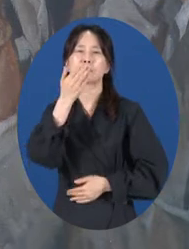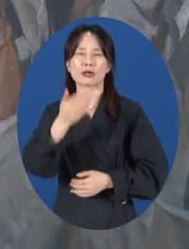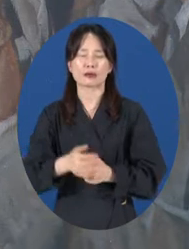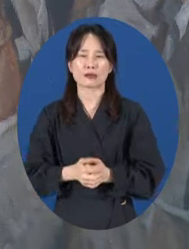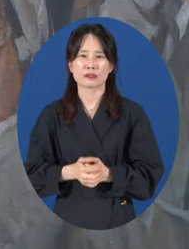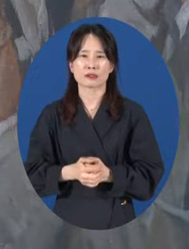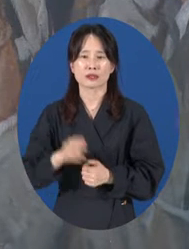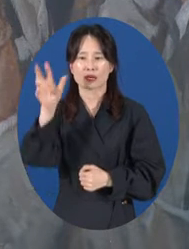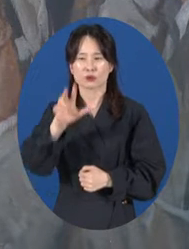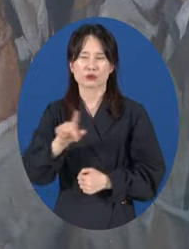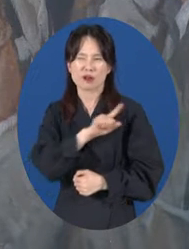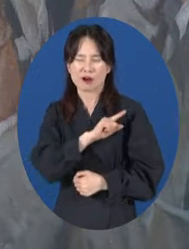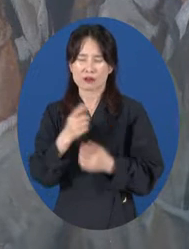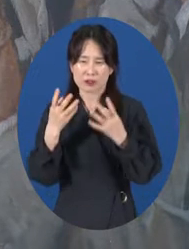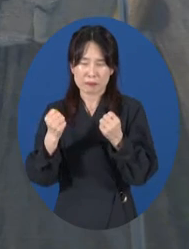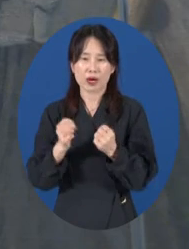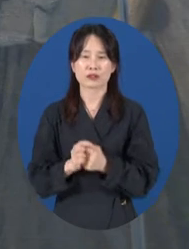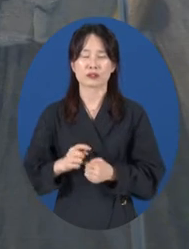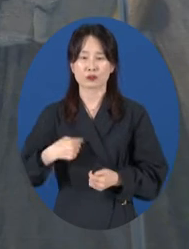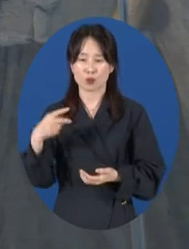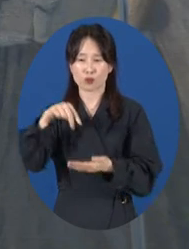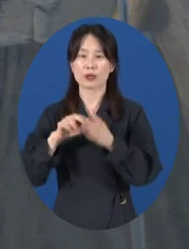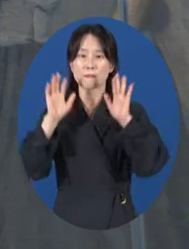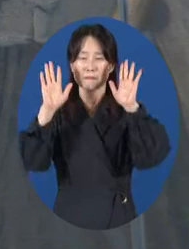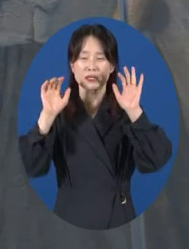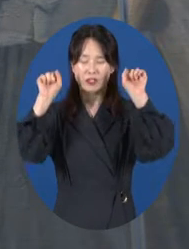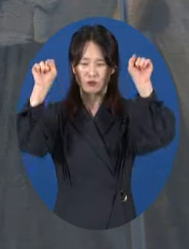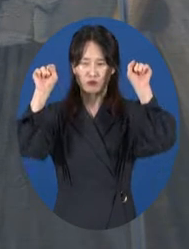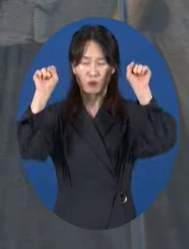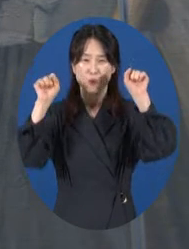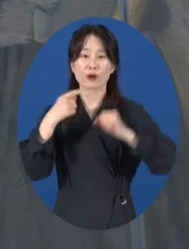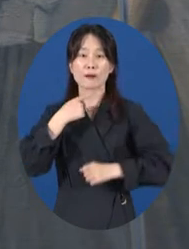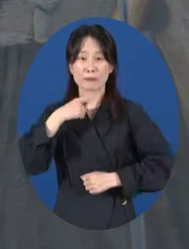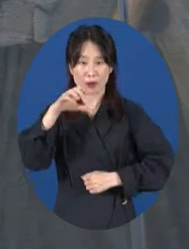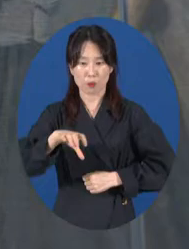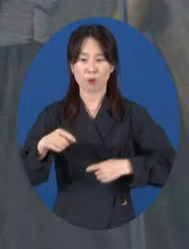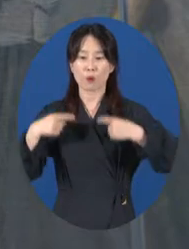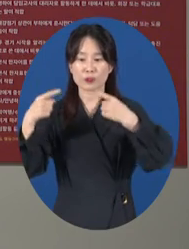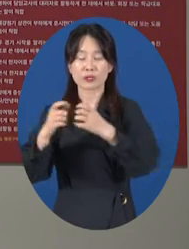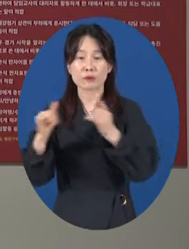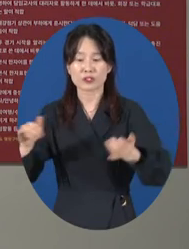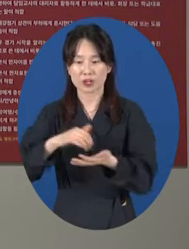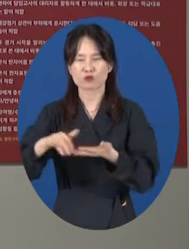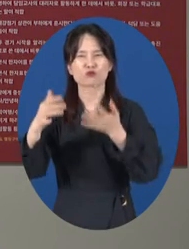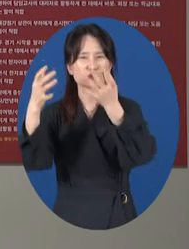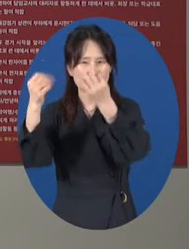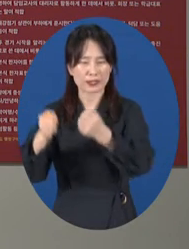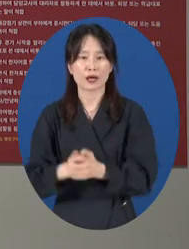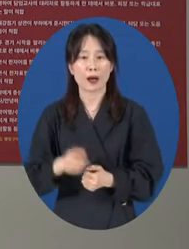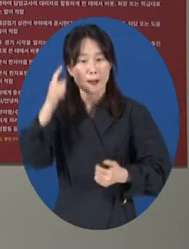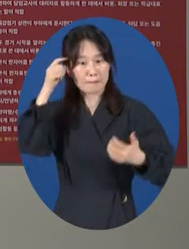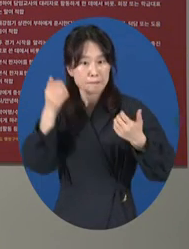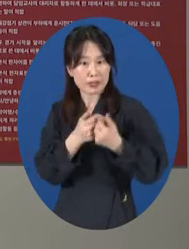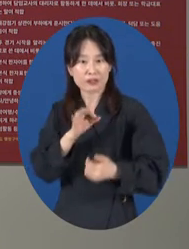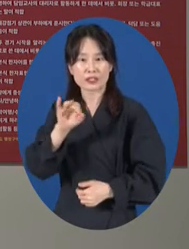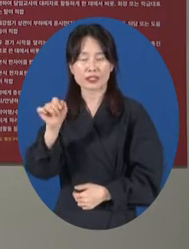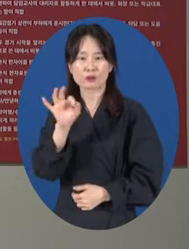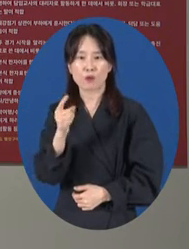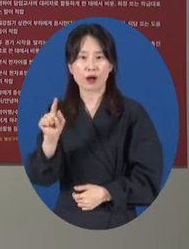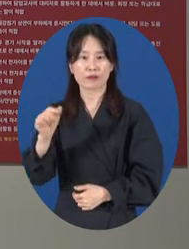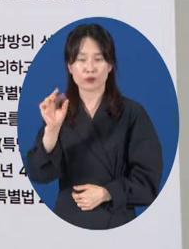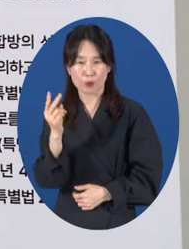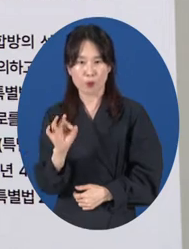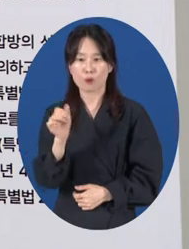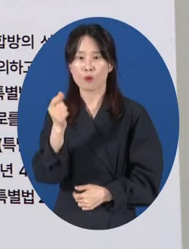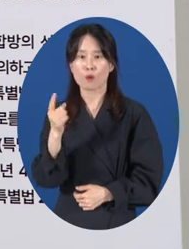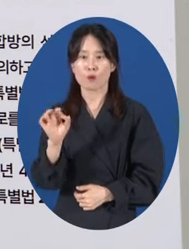경희도는 전국에서 가장 많은 독립 만세운동이 일어난 곳이자 참여인원도 가장 많습니다. 반면 이완용과 송병준, 홍남파